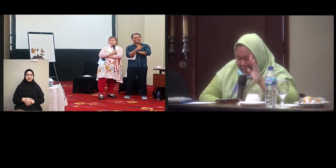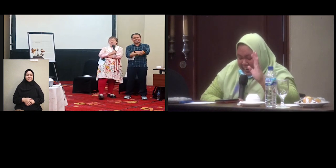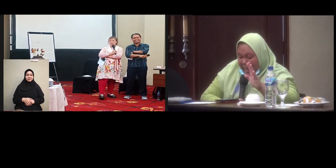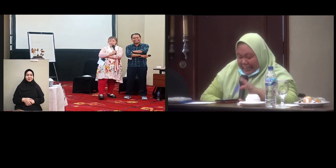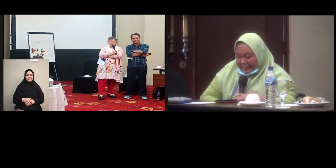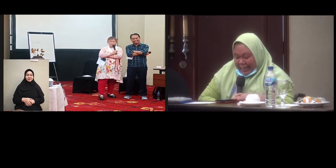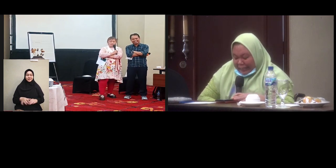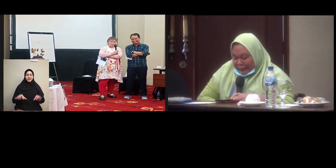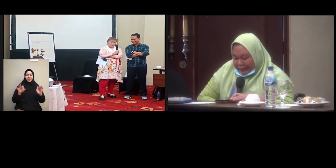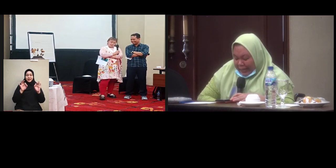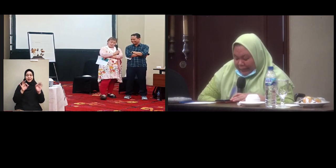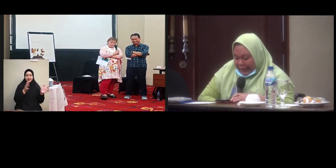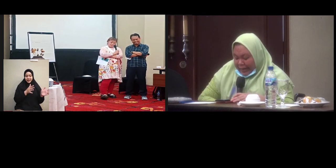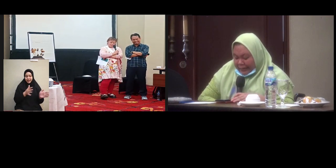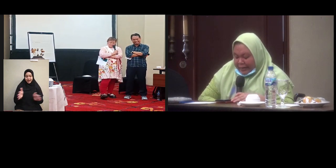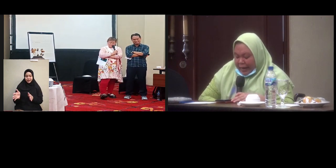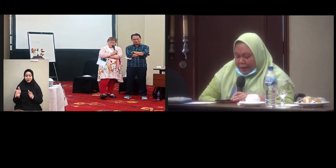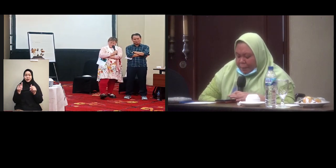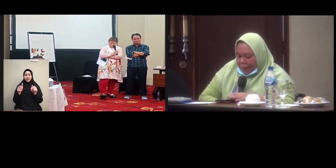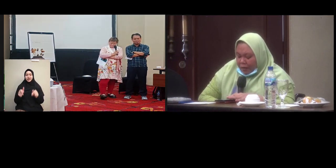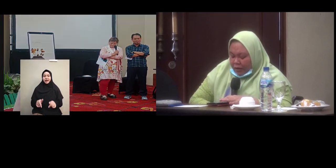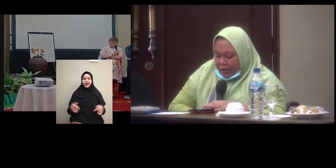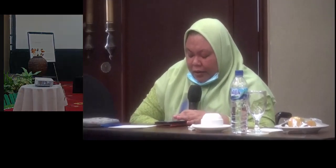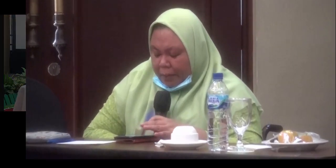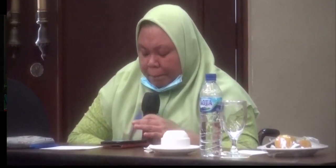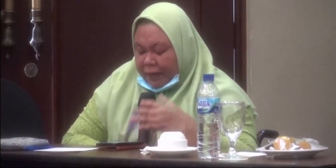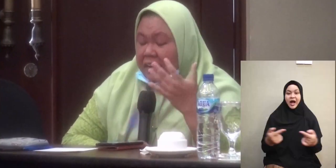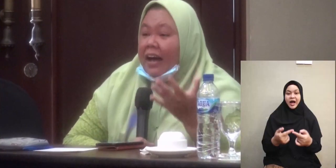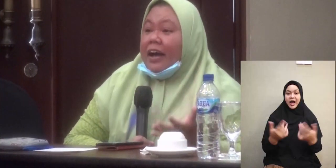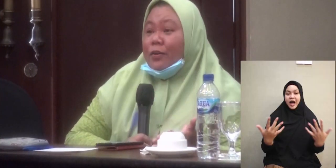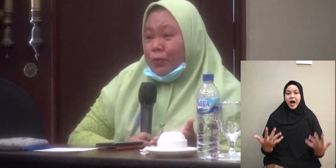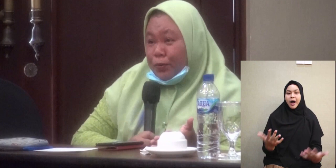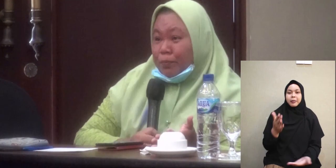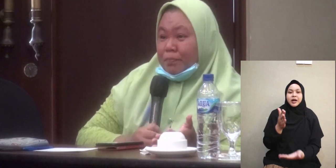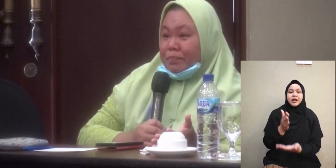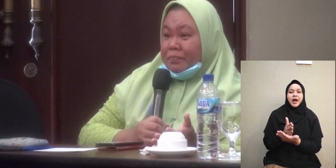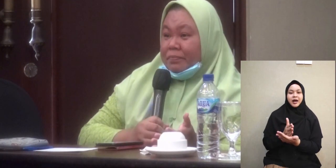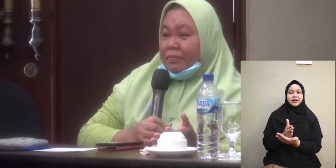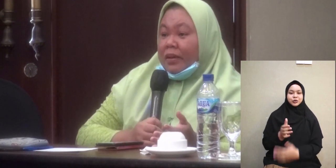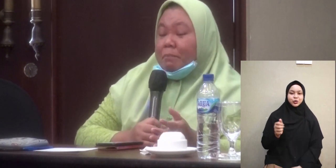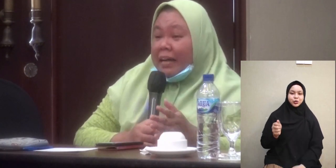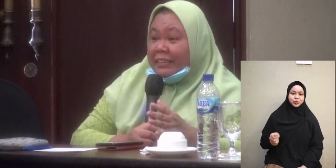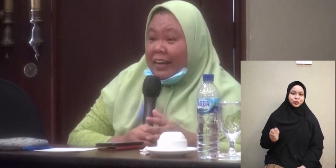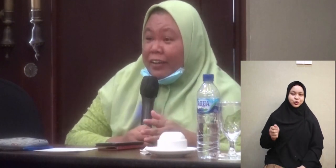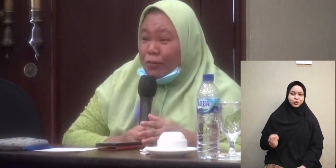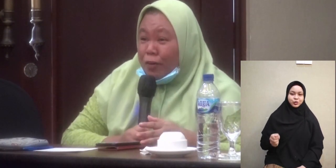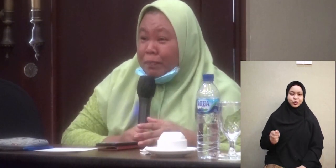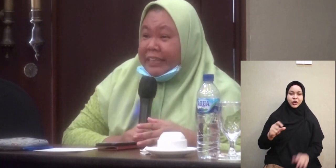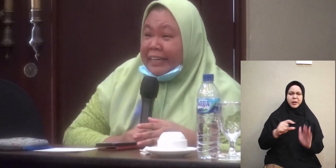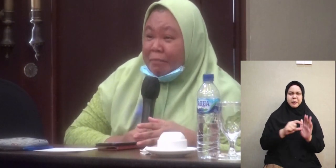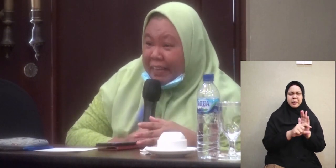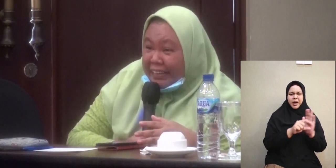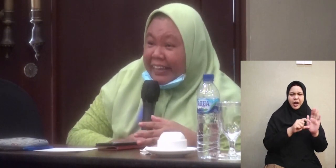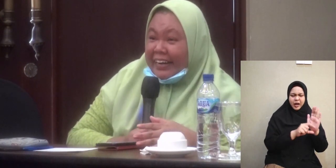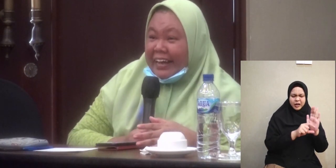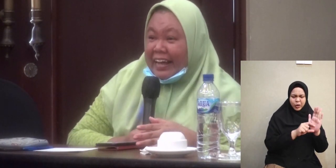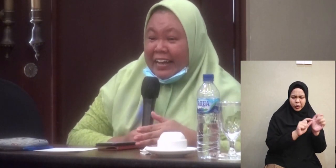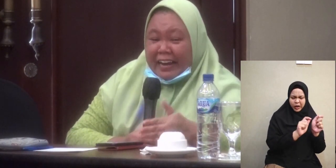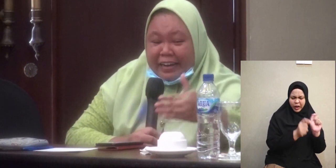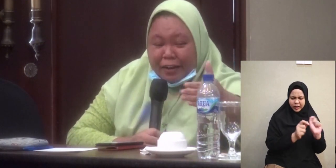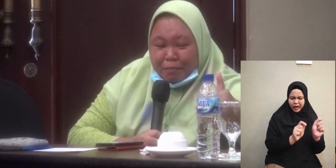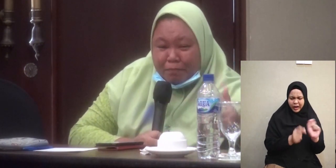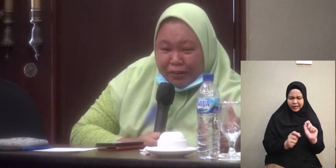selanjutnya terkait dengan penegakan hukum pasal itu kok bisa dipelintir ya dari